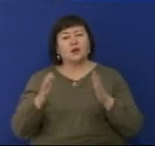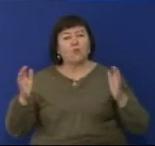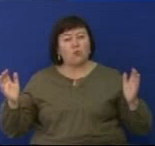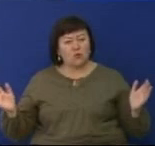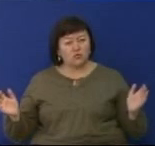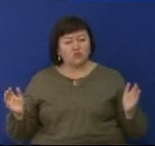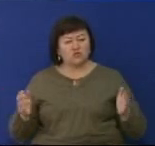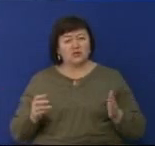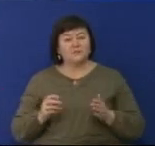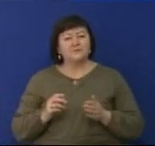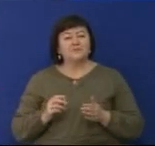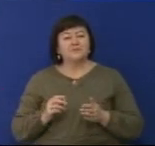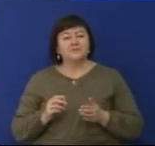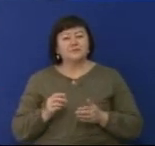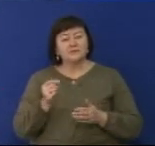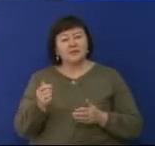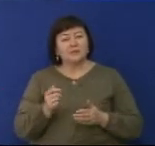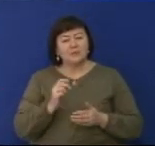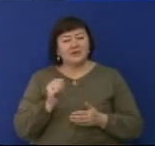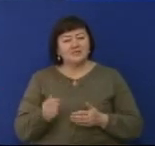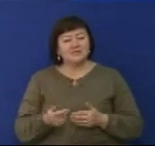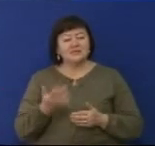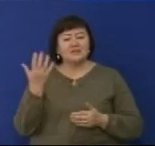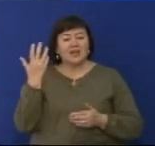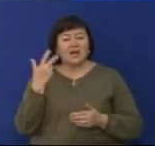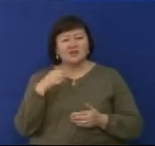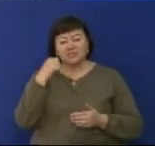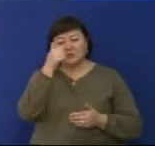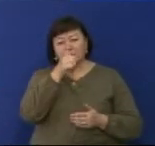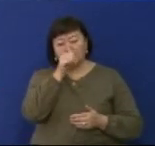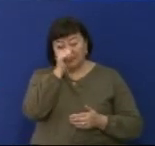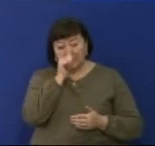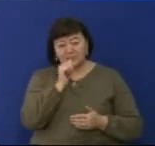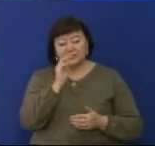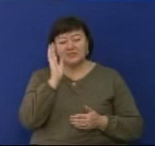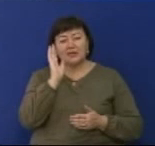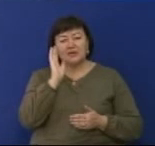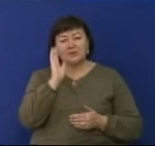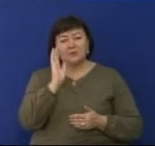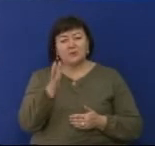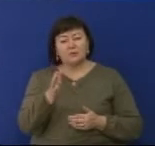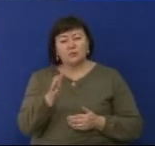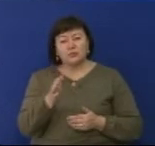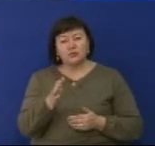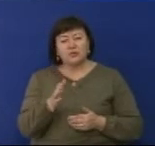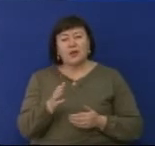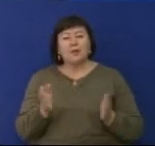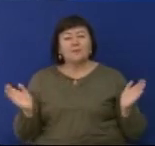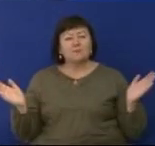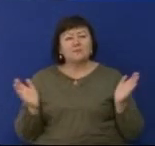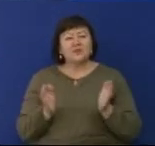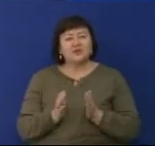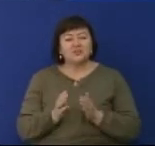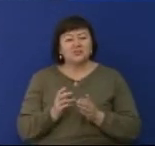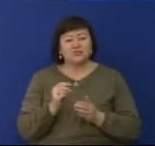первоначального взноса соответственно ежемесячный платеж для тех у кого есть больше 20 процентов будет гораздо